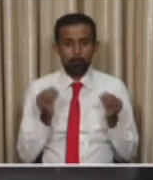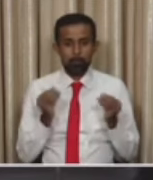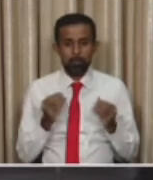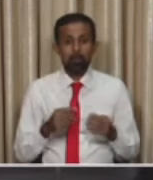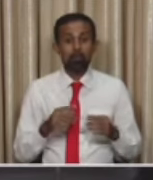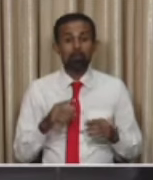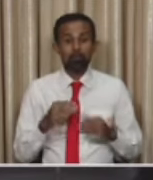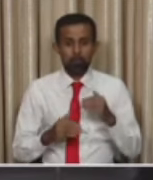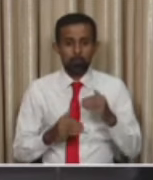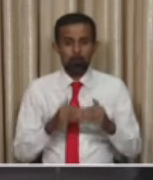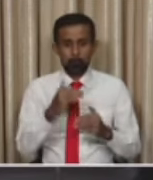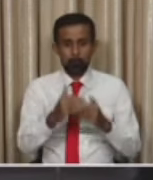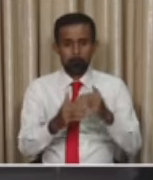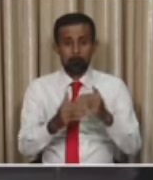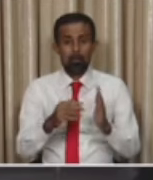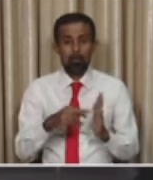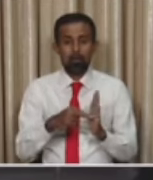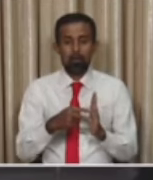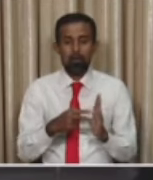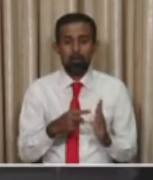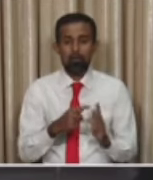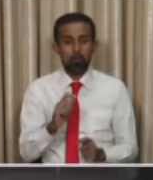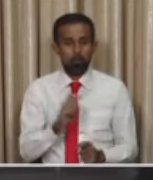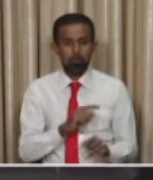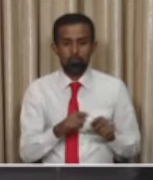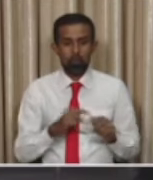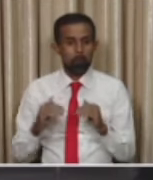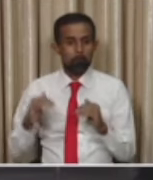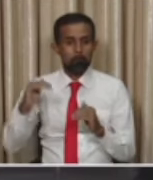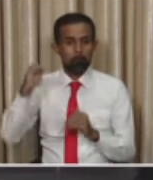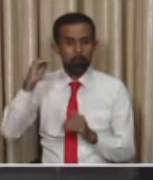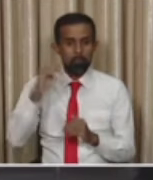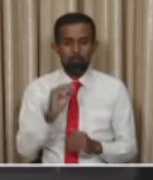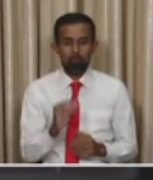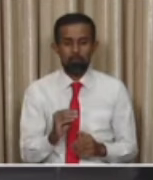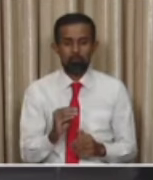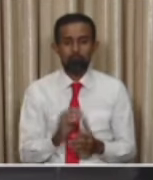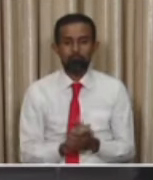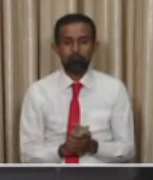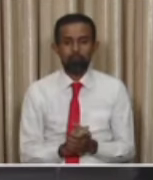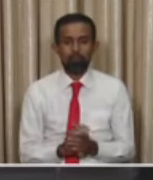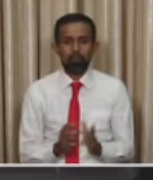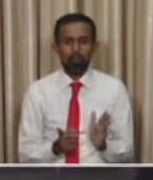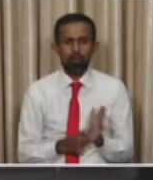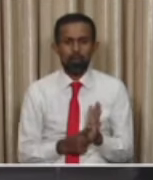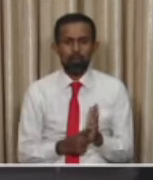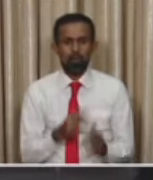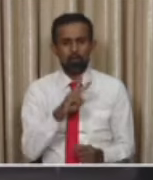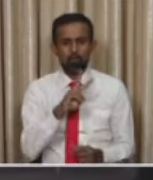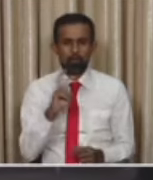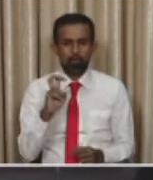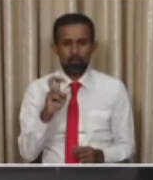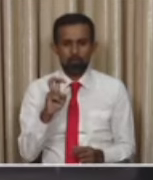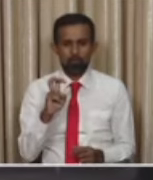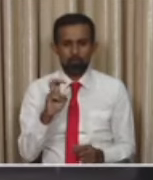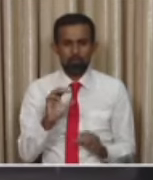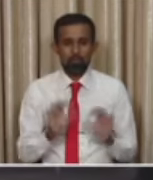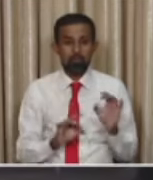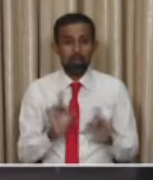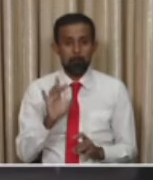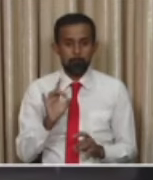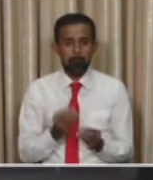ස්ටෙප් හරි කමක් නැහැ. පියවරෙන් පියවර රටේ ආර්ථික ආදායම් තත්ත්වය වැඩි කරනවා නම් අඩු ගානේ රුපියල් ලක්ෂ 2කමාරකට හරි කමක් නැහැ. 15%